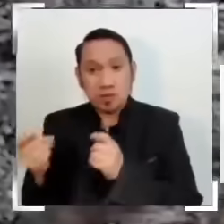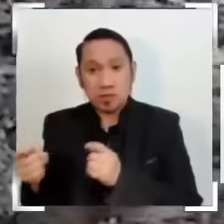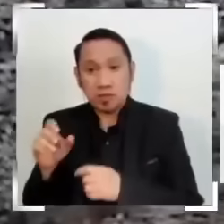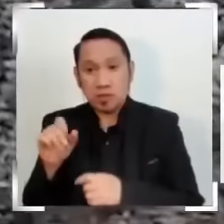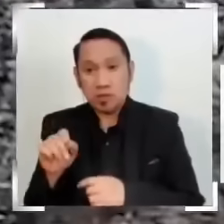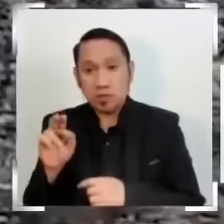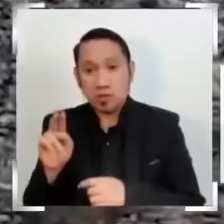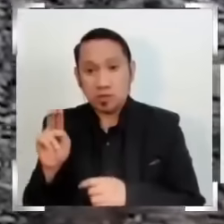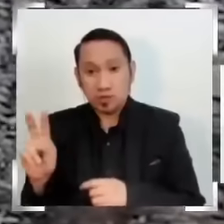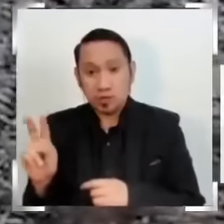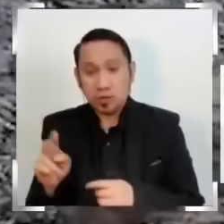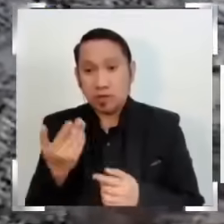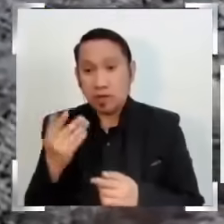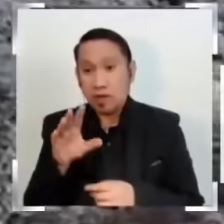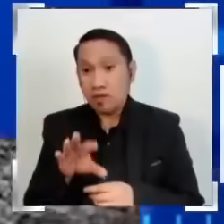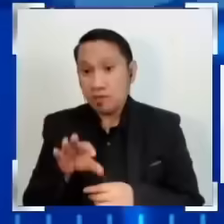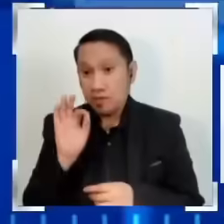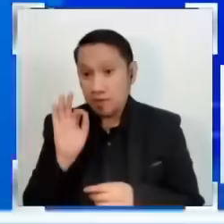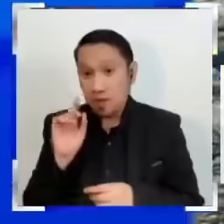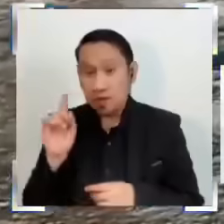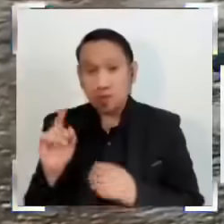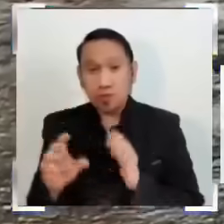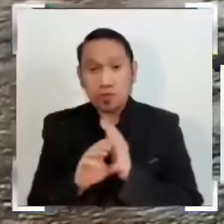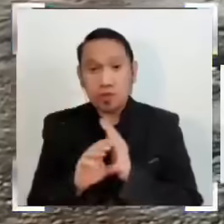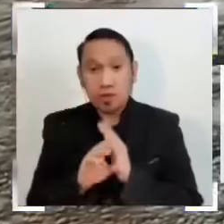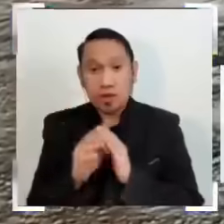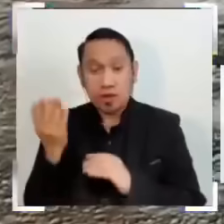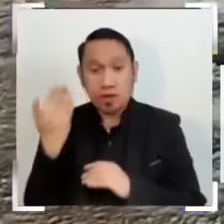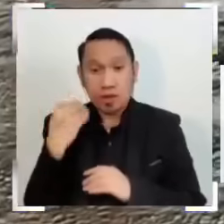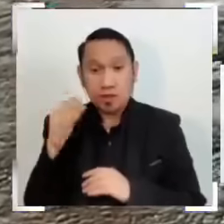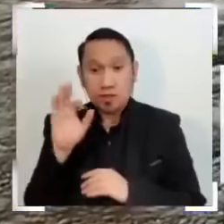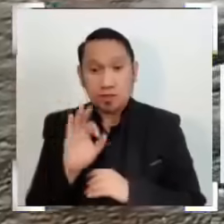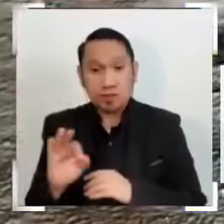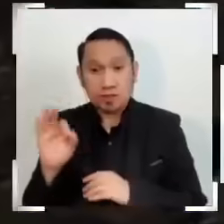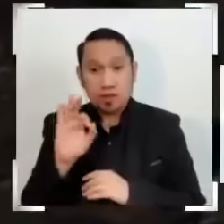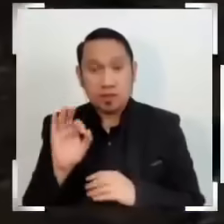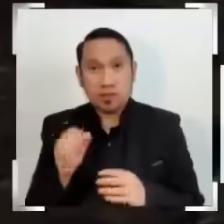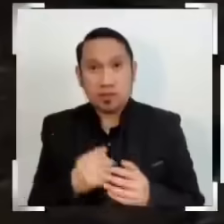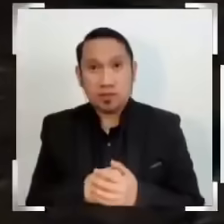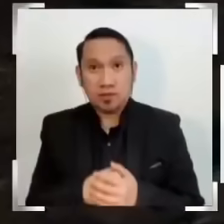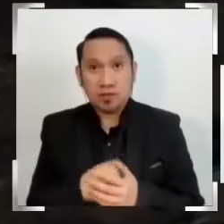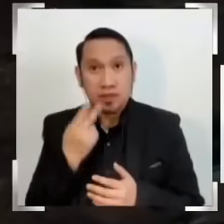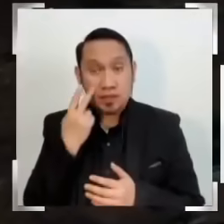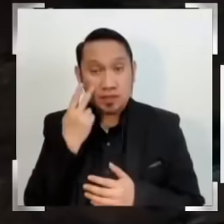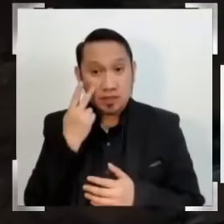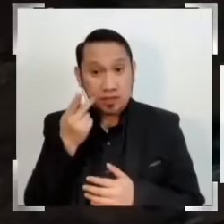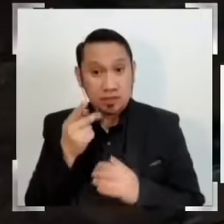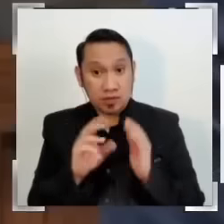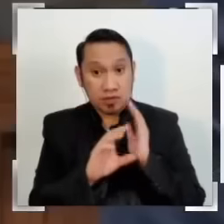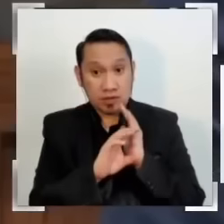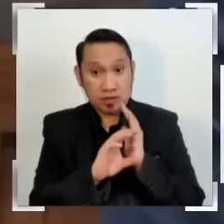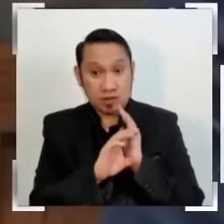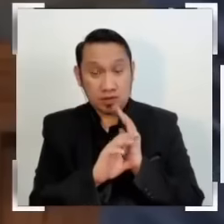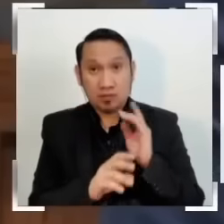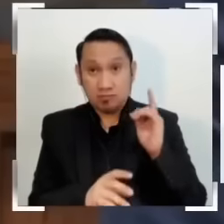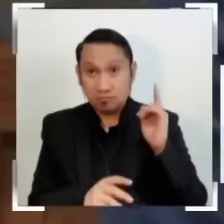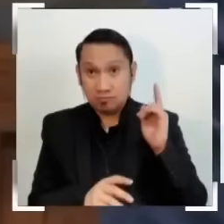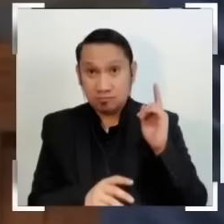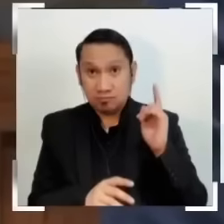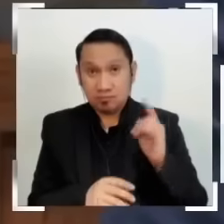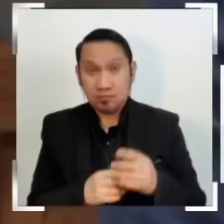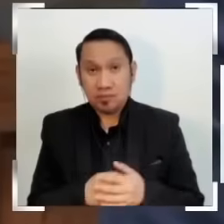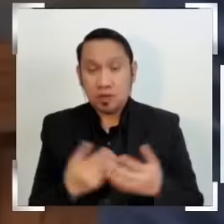Nakita ang sasakyan sa Batangas itong Biyernes. Yung nakita ng mga witness natin na yung sasakyan ng biktima ay